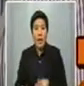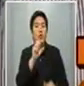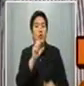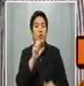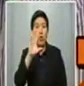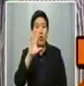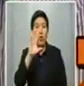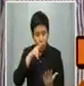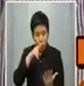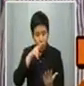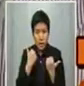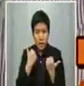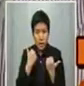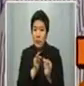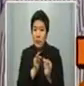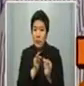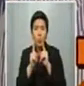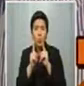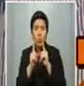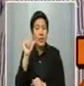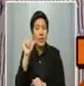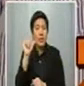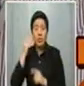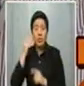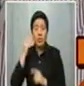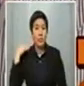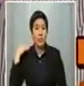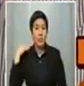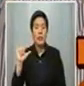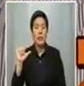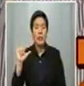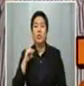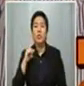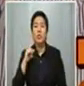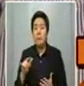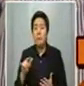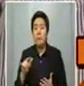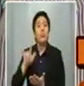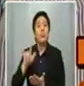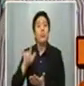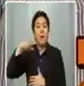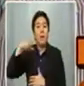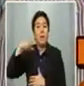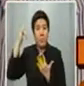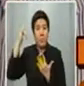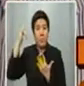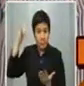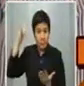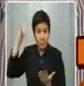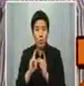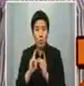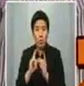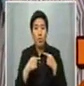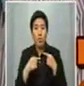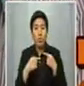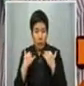ครับแต่ที่ผ่านมานี่ยังไม่ได้พูดคุยกับท่านอดีตนายกนะฮะเพราะว่าท่านเพิ่งจะเดินทางเดี๋ยวกลับจากต่างประเทศอะไรก็คงจะ